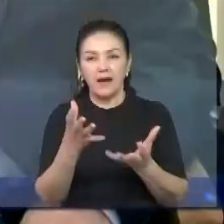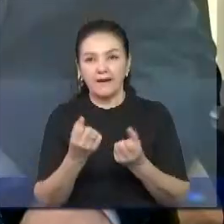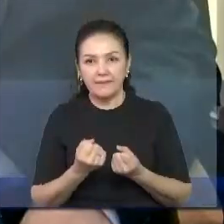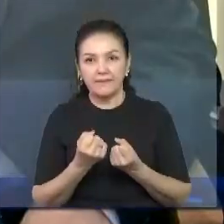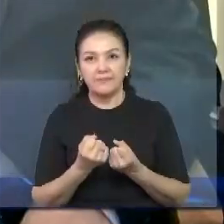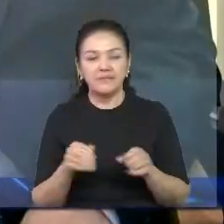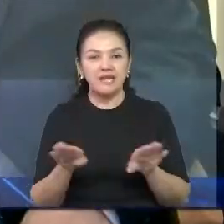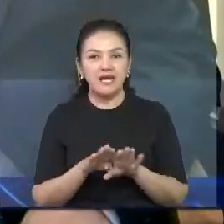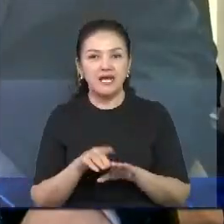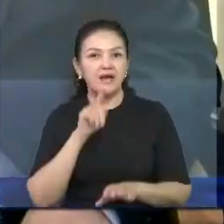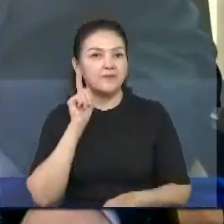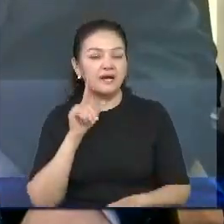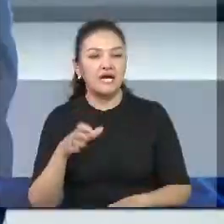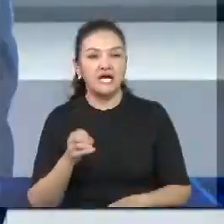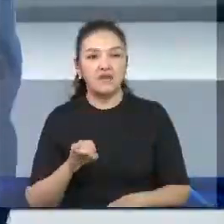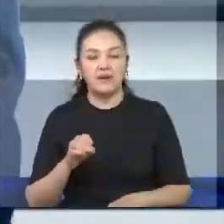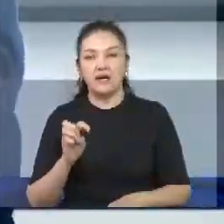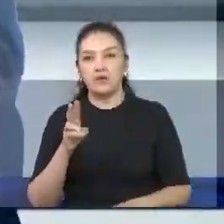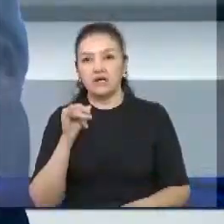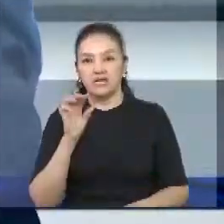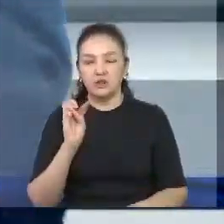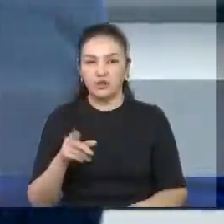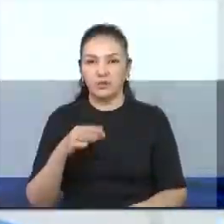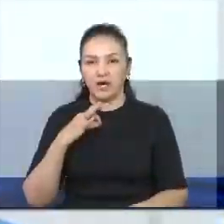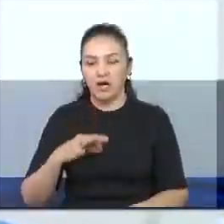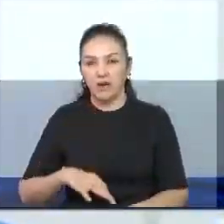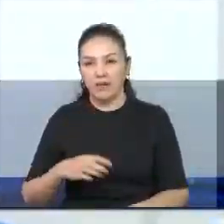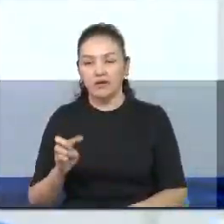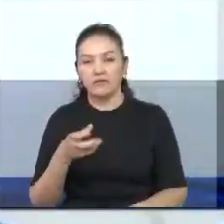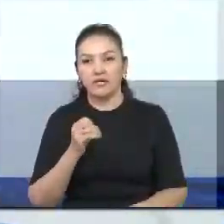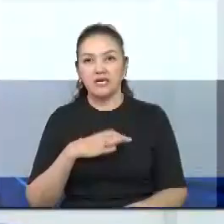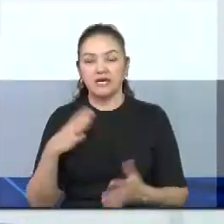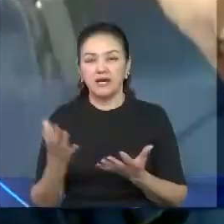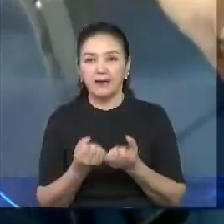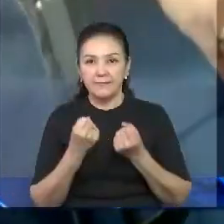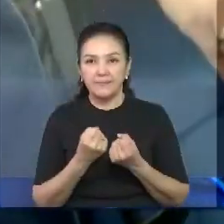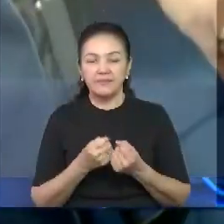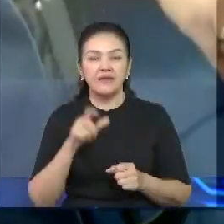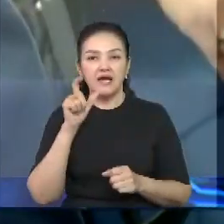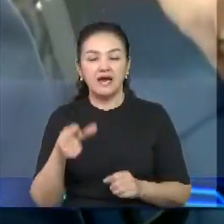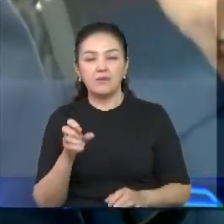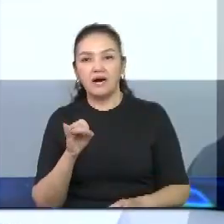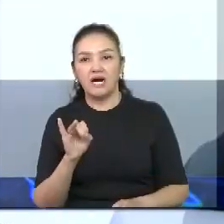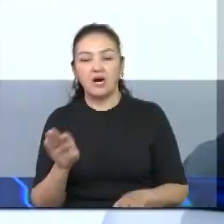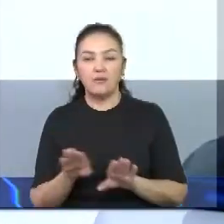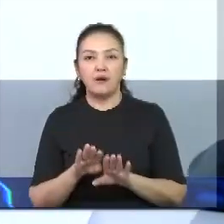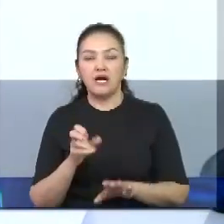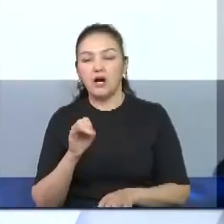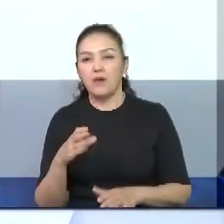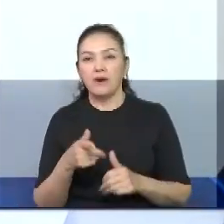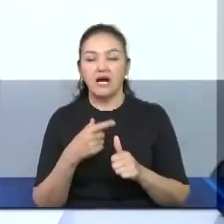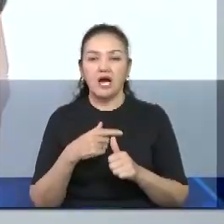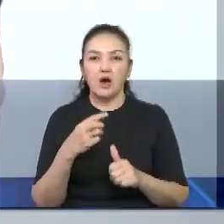қанжығалады. Сондай-ақ жас қаламгер Александр Маруаұлы, Төлеген Айбергенов жүлдесін. Азамат Әбілхайыр, Істай Мәмбетов